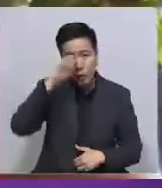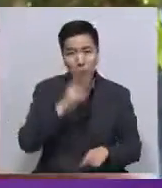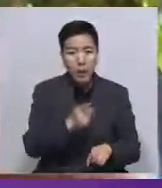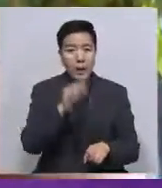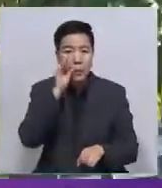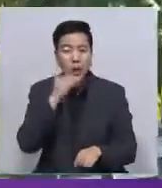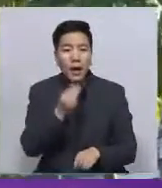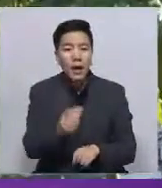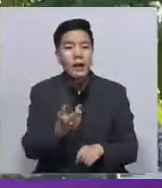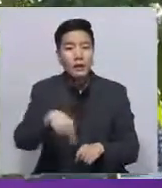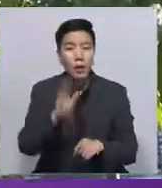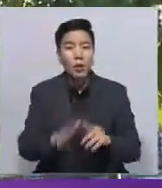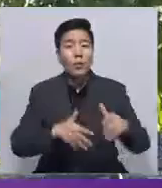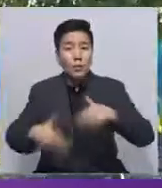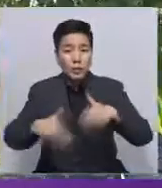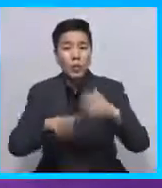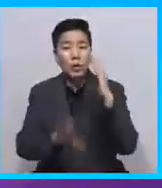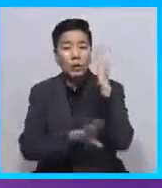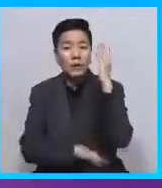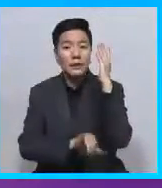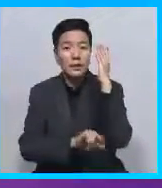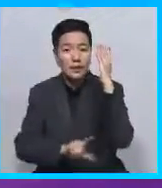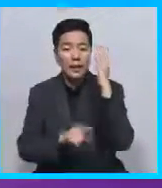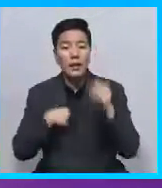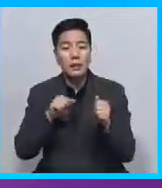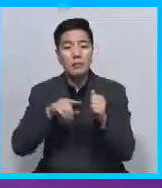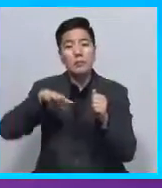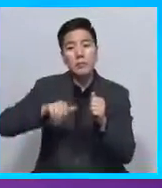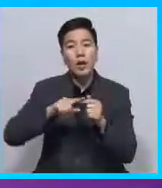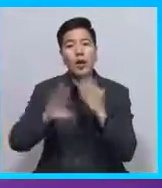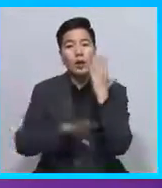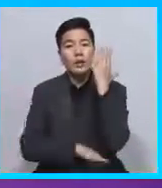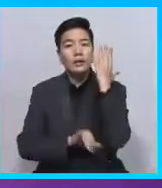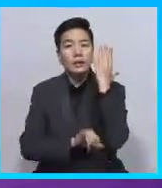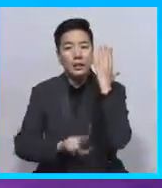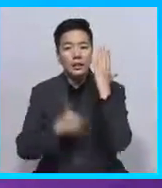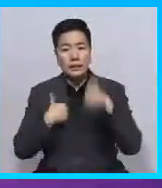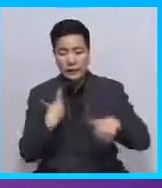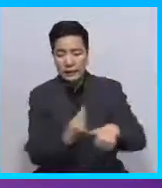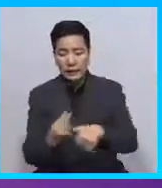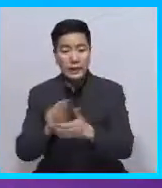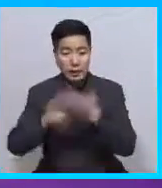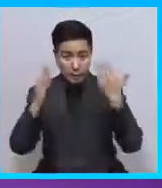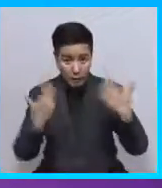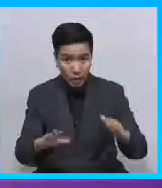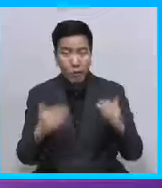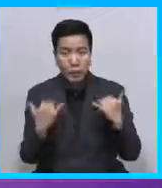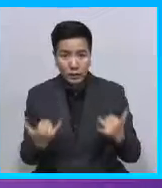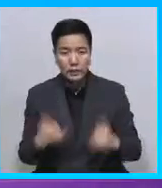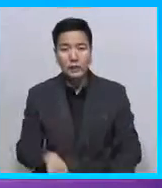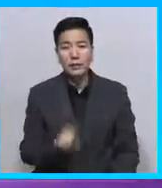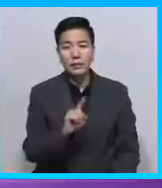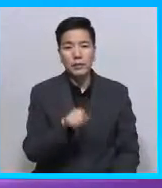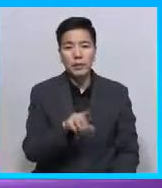ขบ้าให้กับสุนัขและแมวของประชาชนในเขตเทศบาลเมืองยะลาด้วยค่ะ ขณะนี้นะคะก็ฉีดวัคซีนให้กับสุนัขและแมวไป